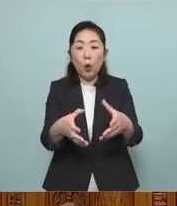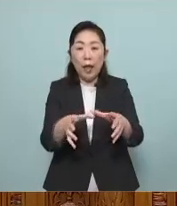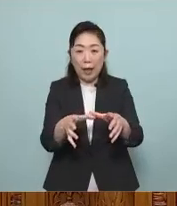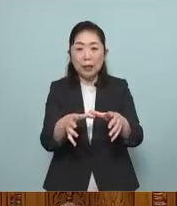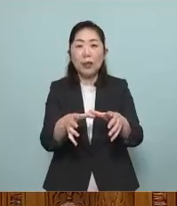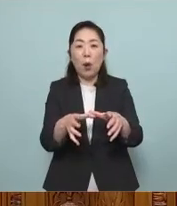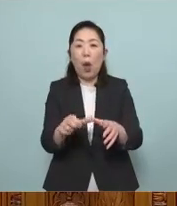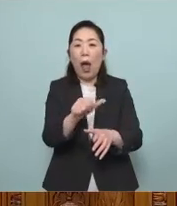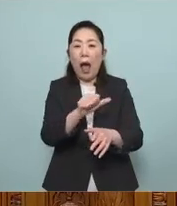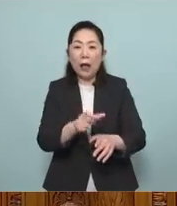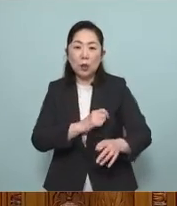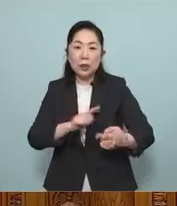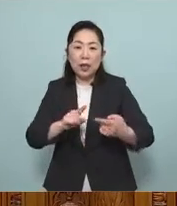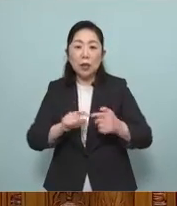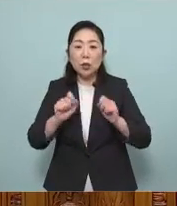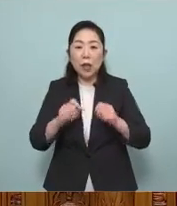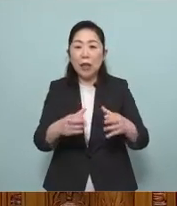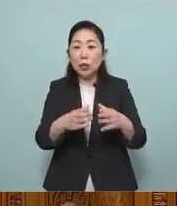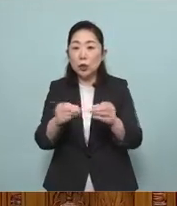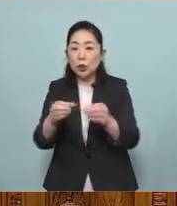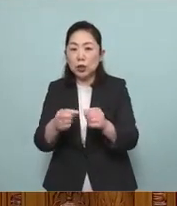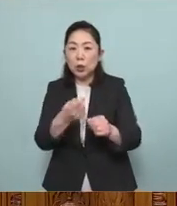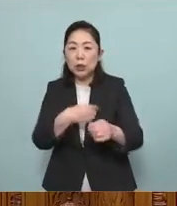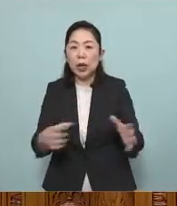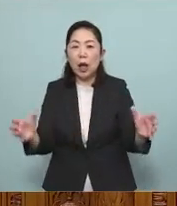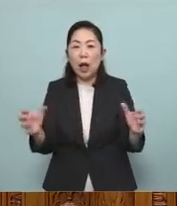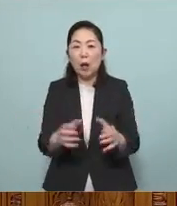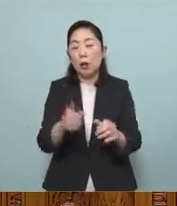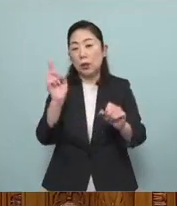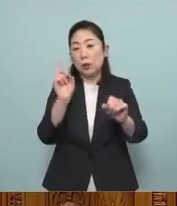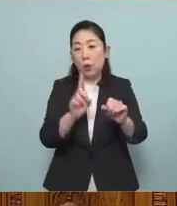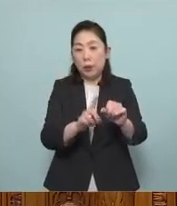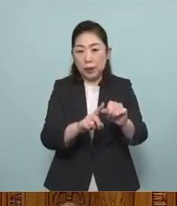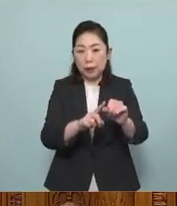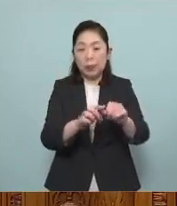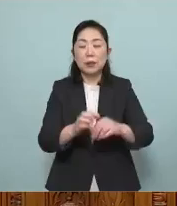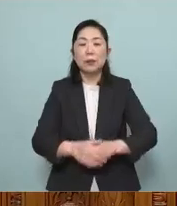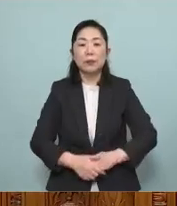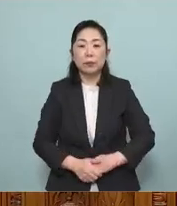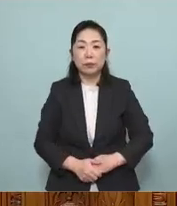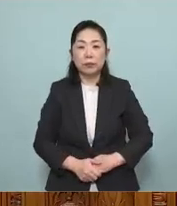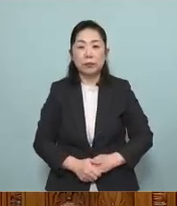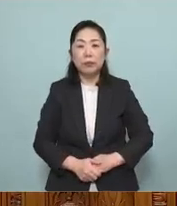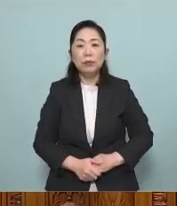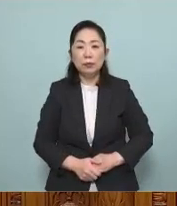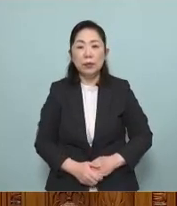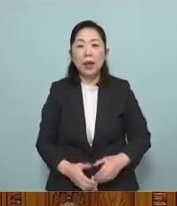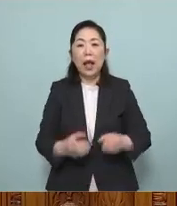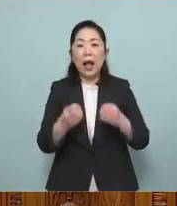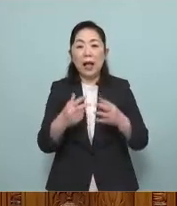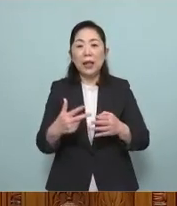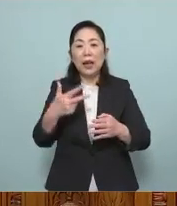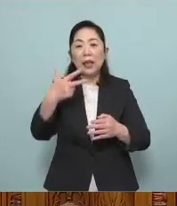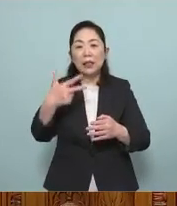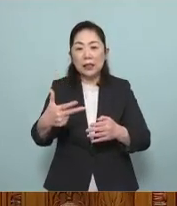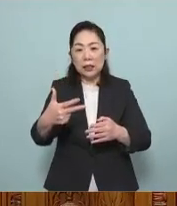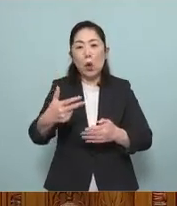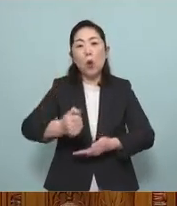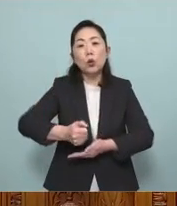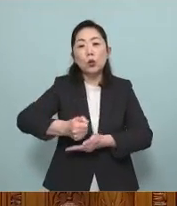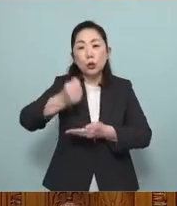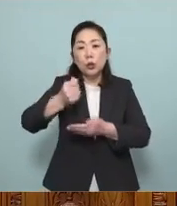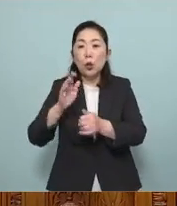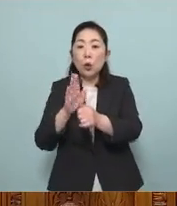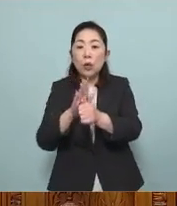ジア有志国と力を合わせて作ることを目指します。新しい資本主義を支える基盤となるの